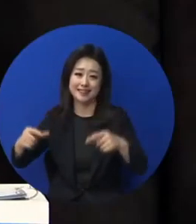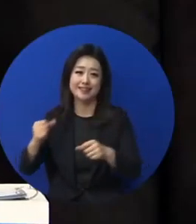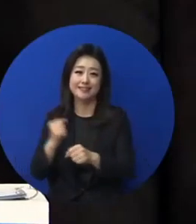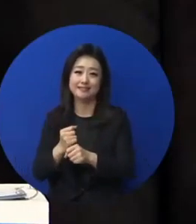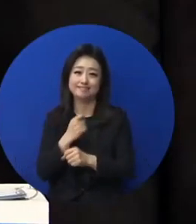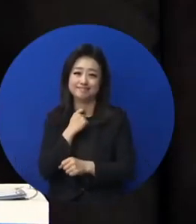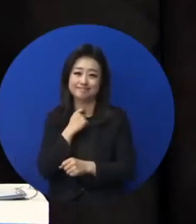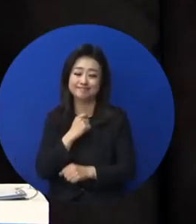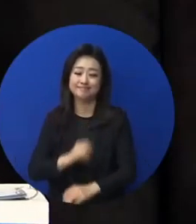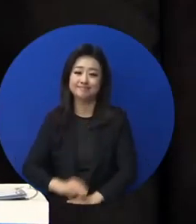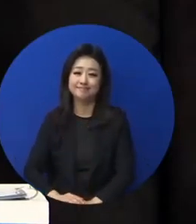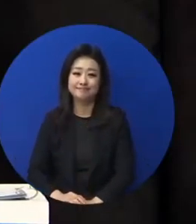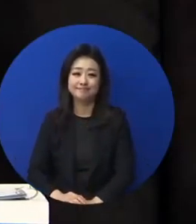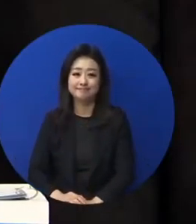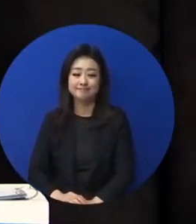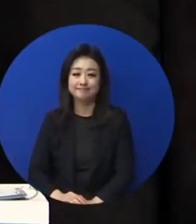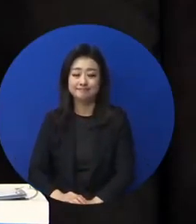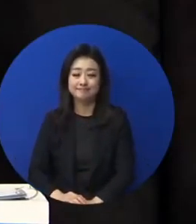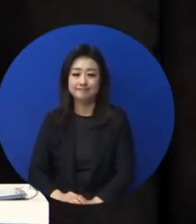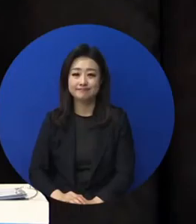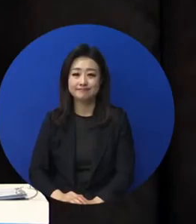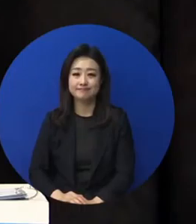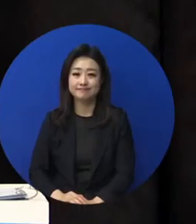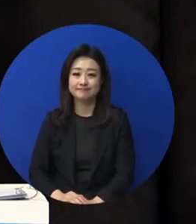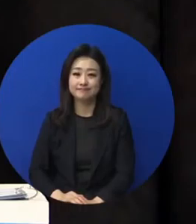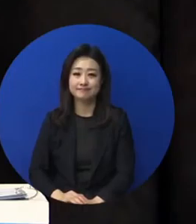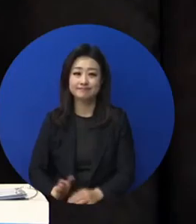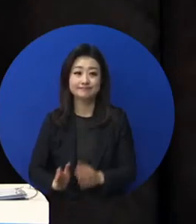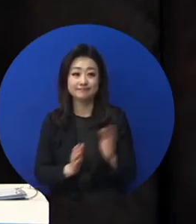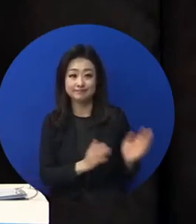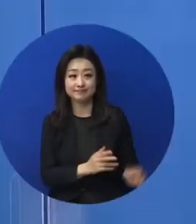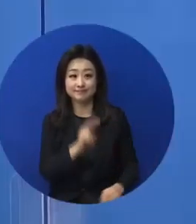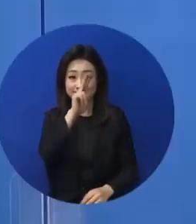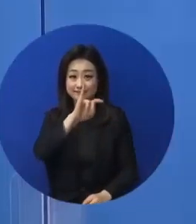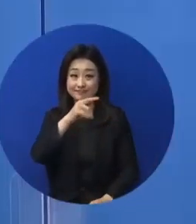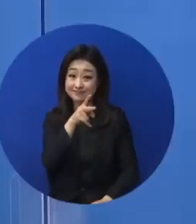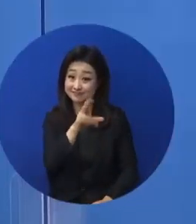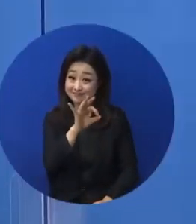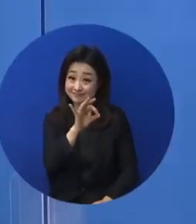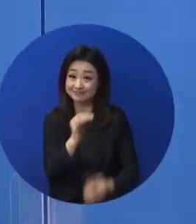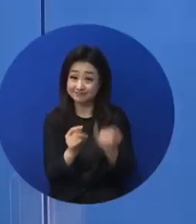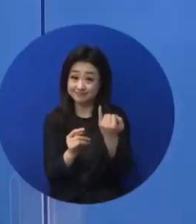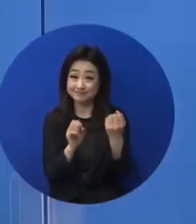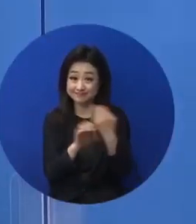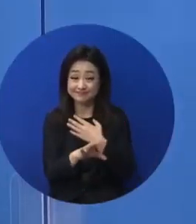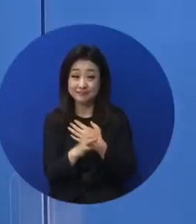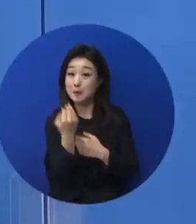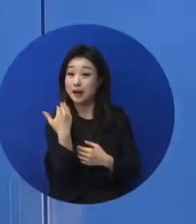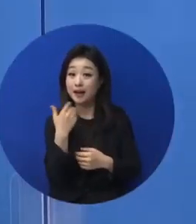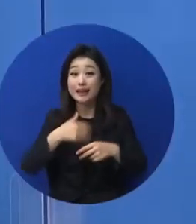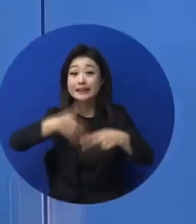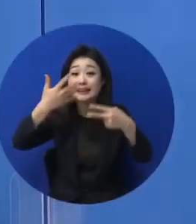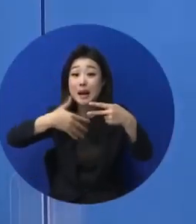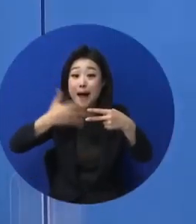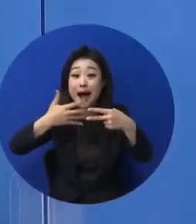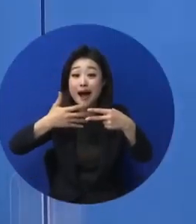주장했고요. 아, 이번엔 박인영 후보자 답변해 주시겠습니까? 얼마 전 드라마 허쉬라는